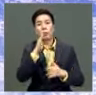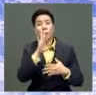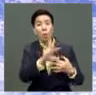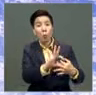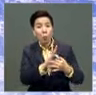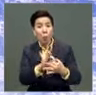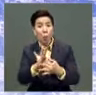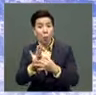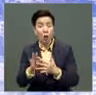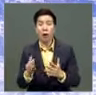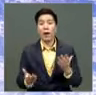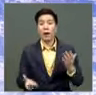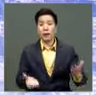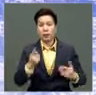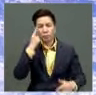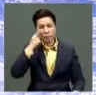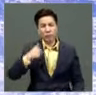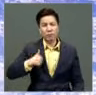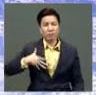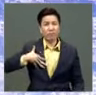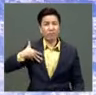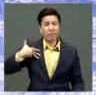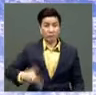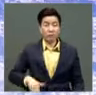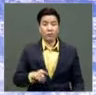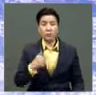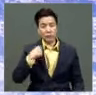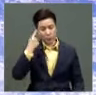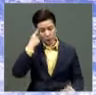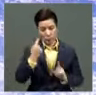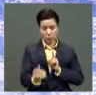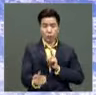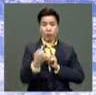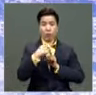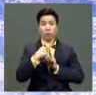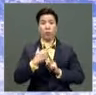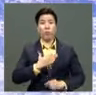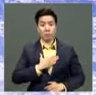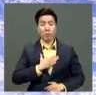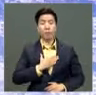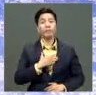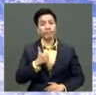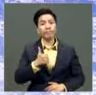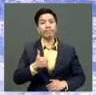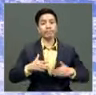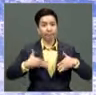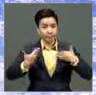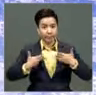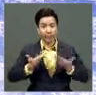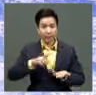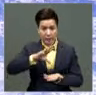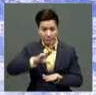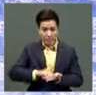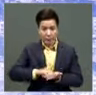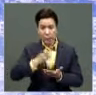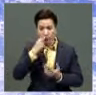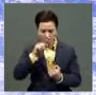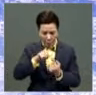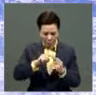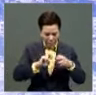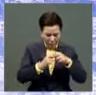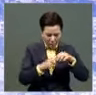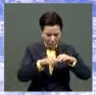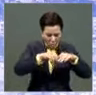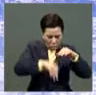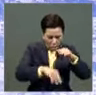ใยที่ท่านไม่สบายใจจะโดยตรงมาที่ผมก็ยินดีนะครับที่เราจะได้ช่วยกันพัฒนาปิดจุดอ่อนปิดรู